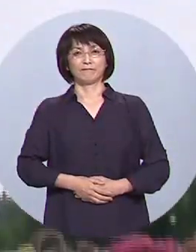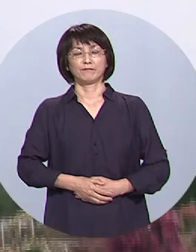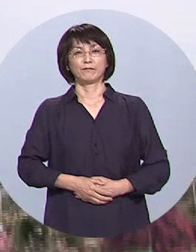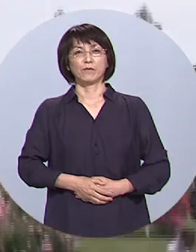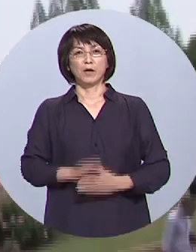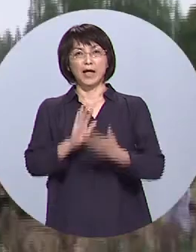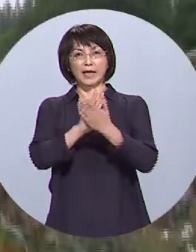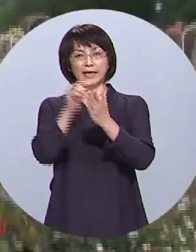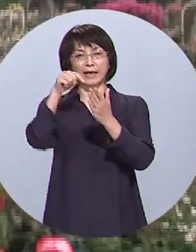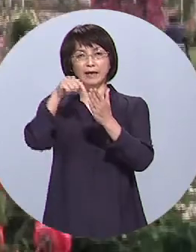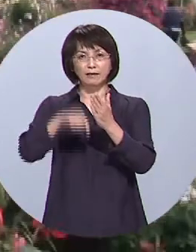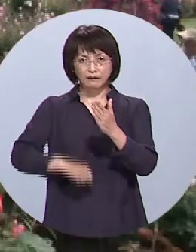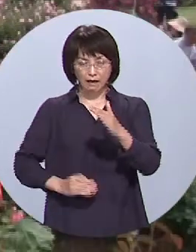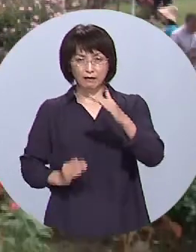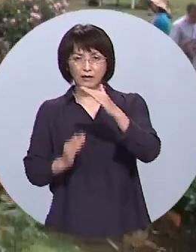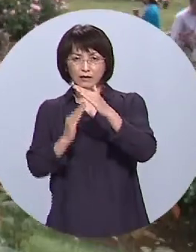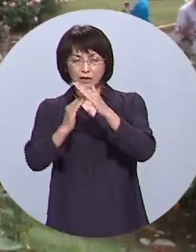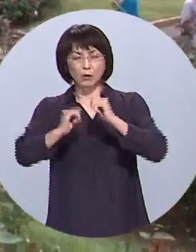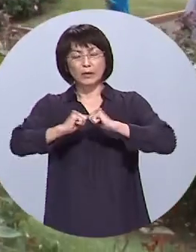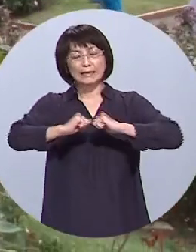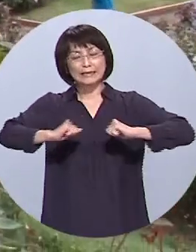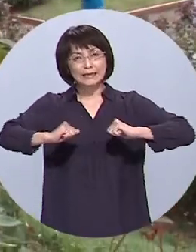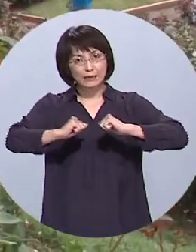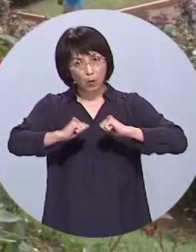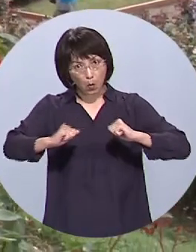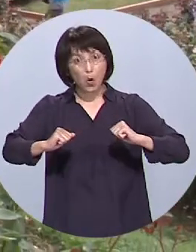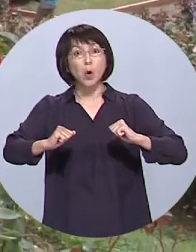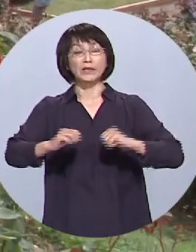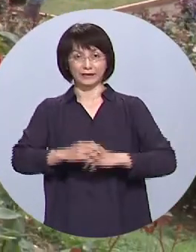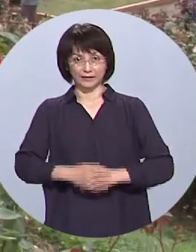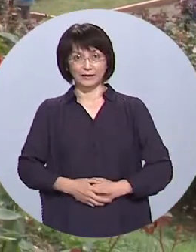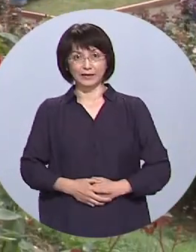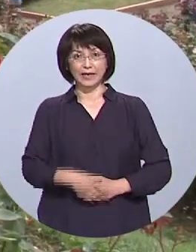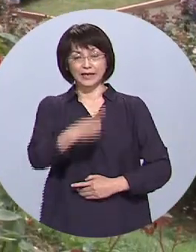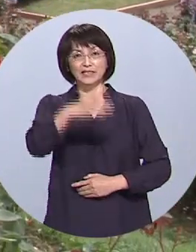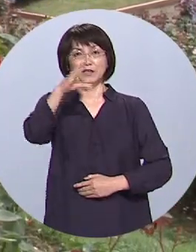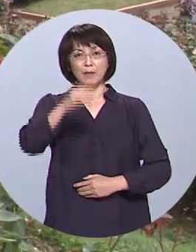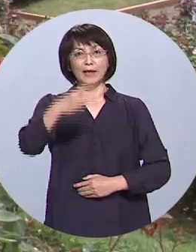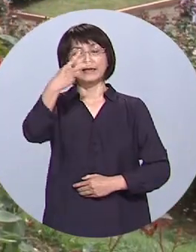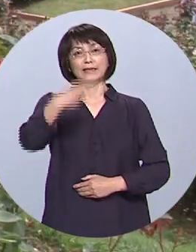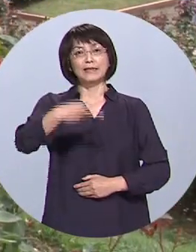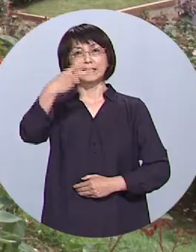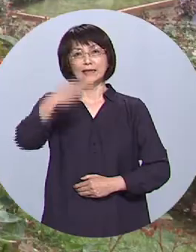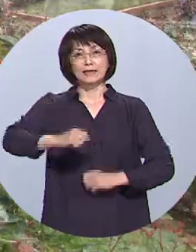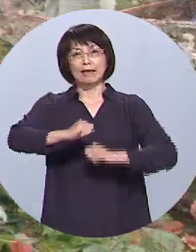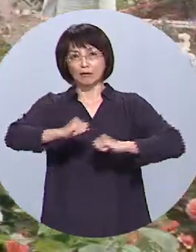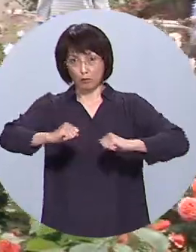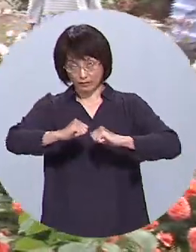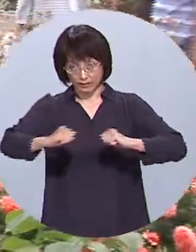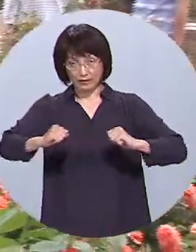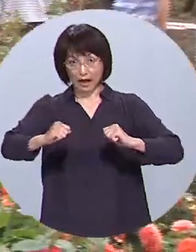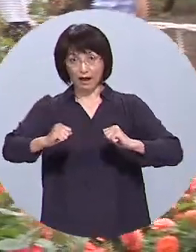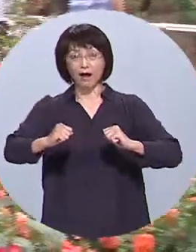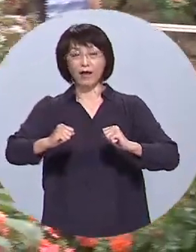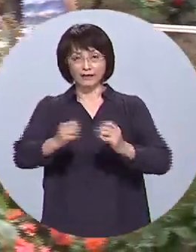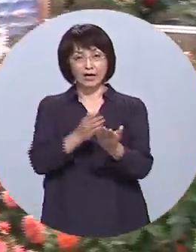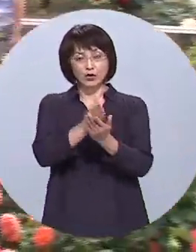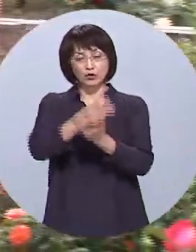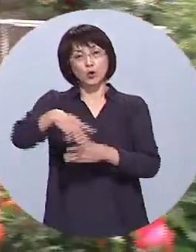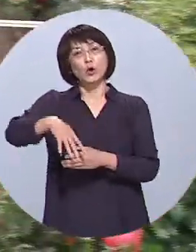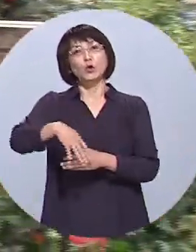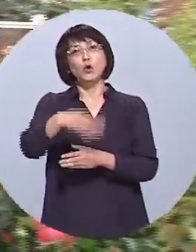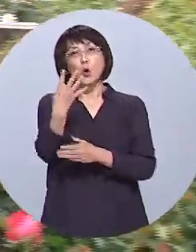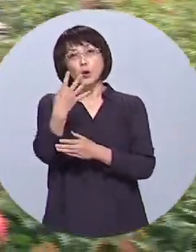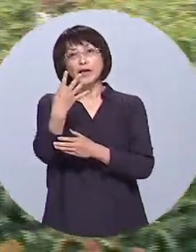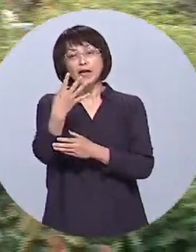は県内最大級のバラ園なんです。敷地面積1万2000平方メートルにおよそ400種5000